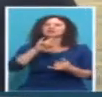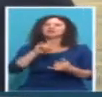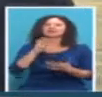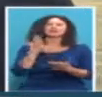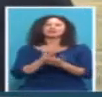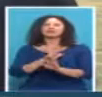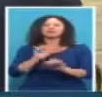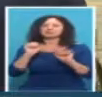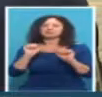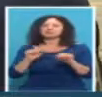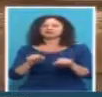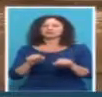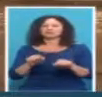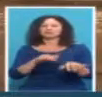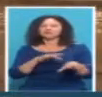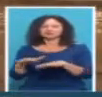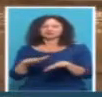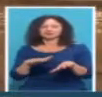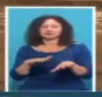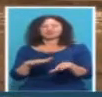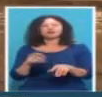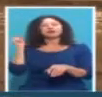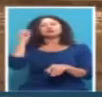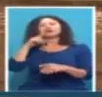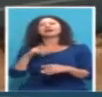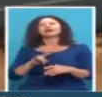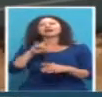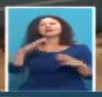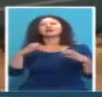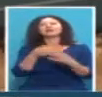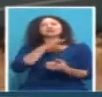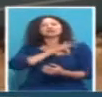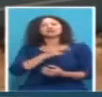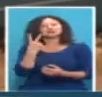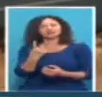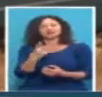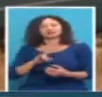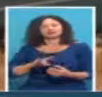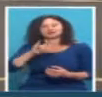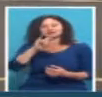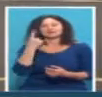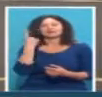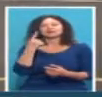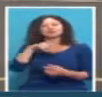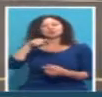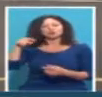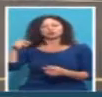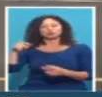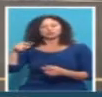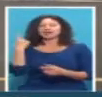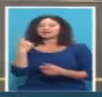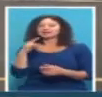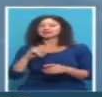право лицами. Как выяснилось, авиакомпания использовала два воздушных судна под одним бортовым номером. Получается,